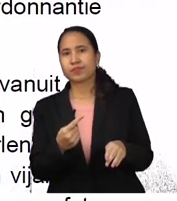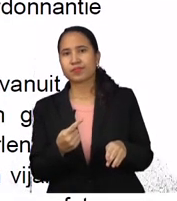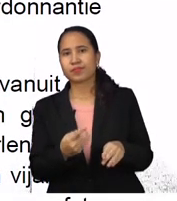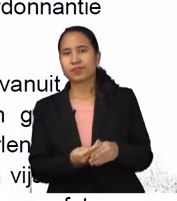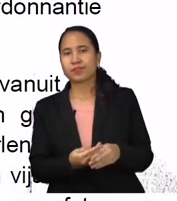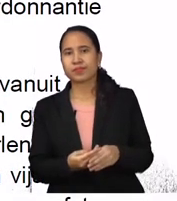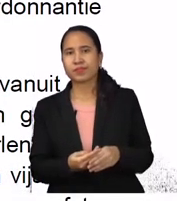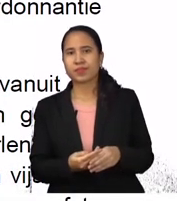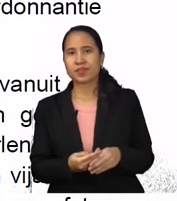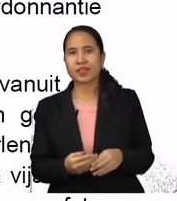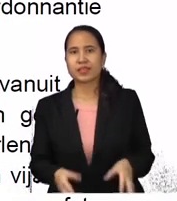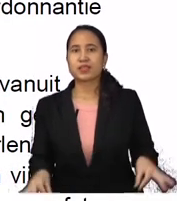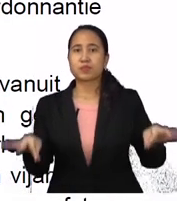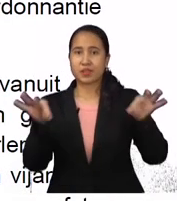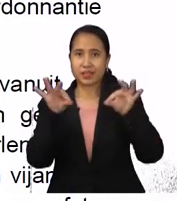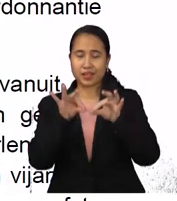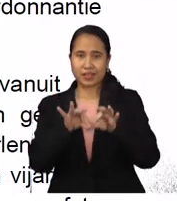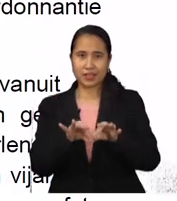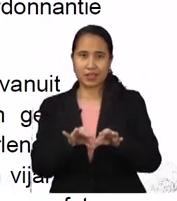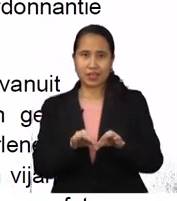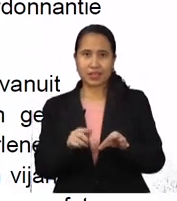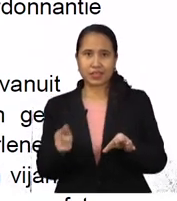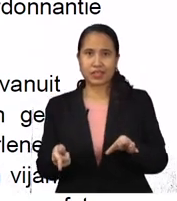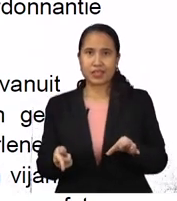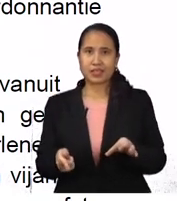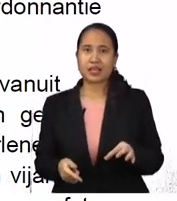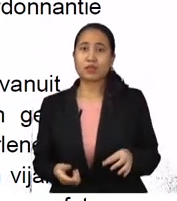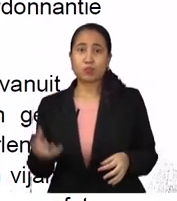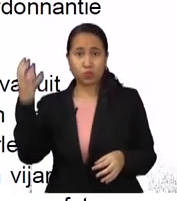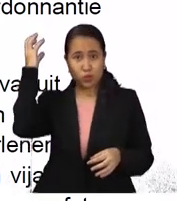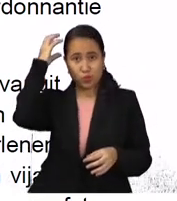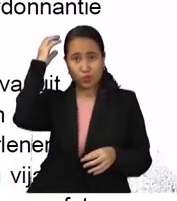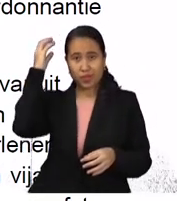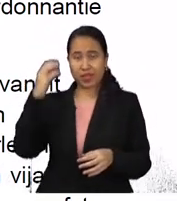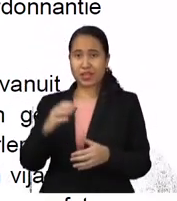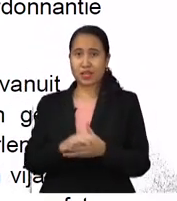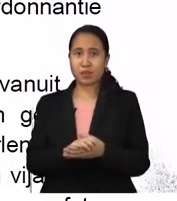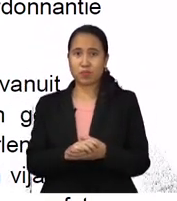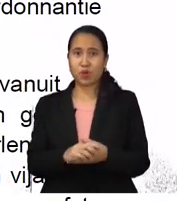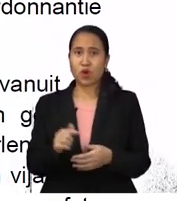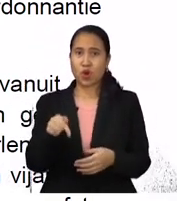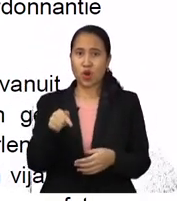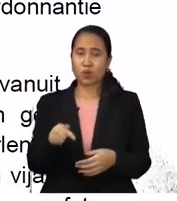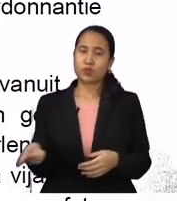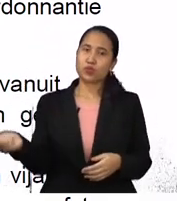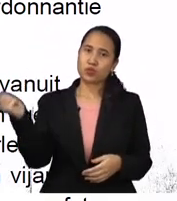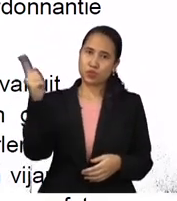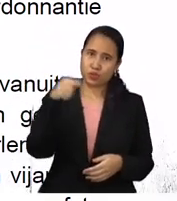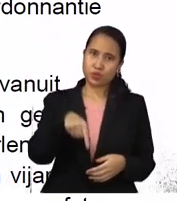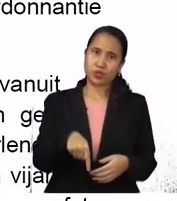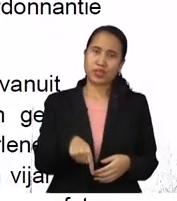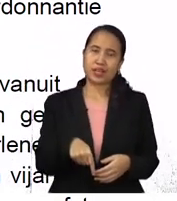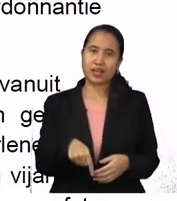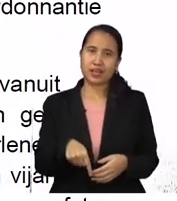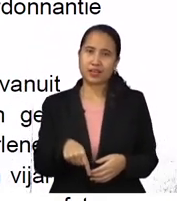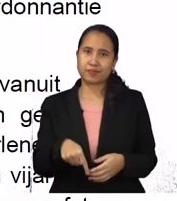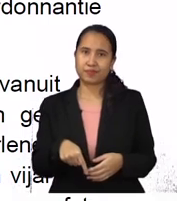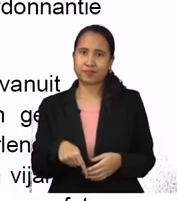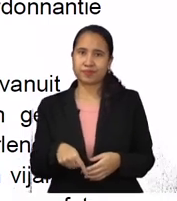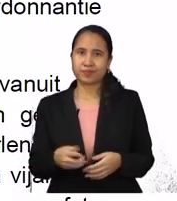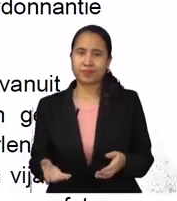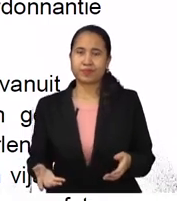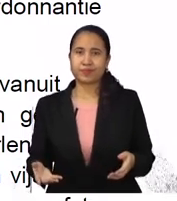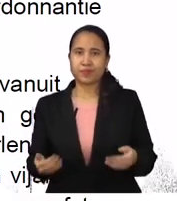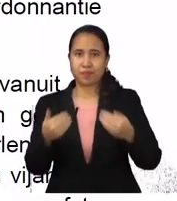if a society in conflict or recovering from conflict is to come to terms with past abuses committed against